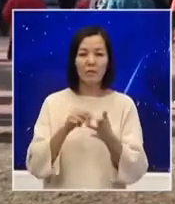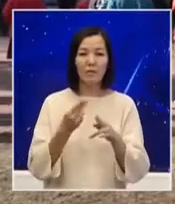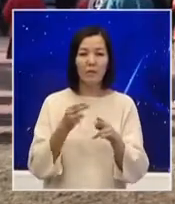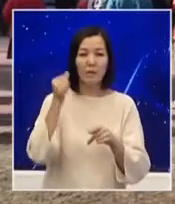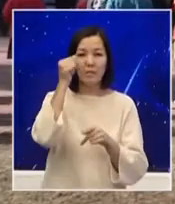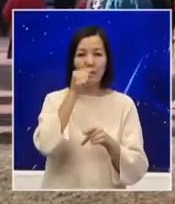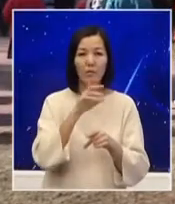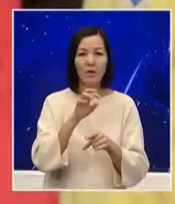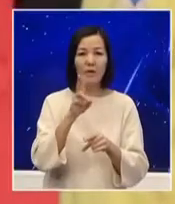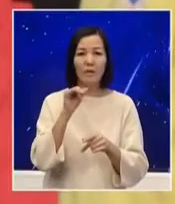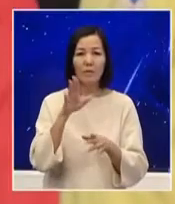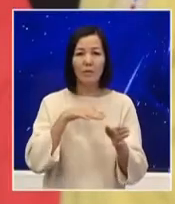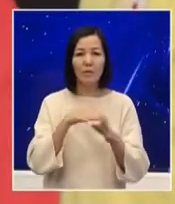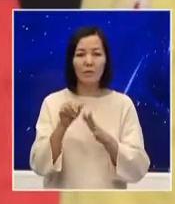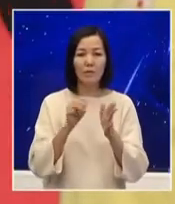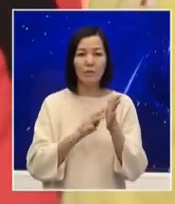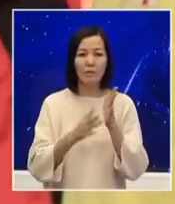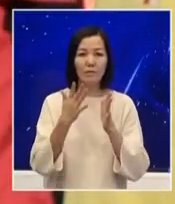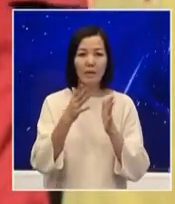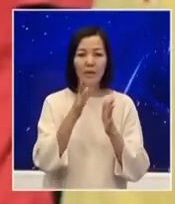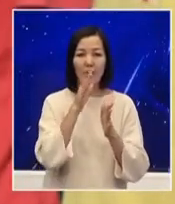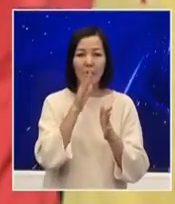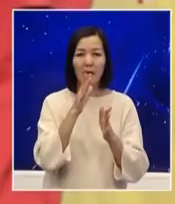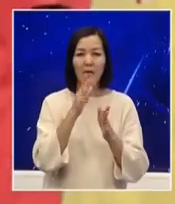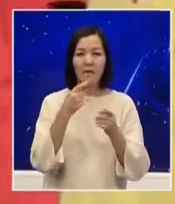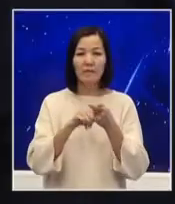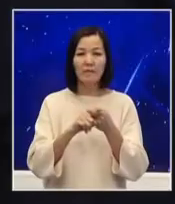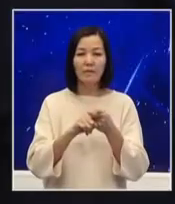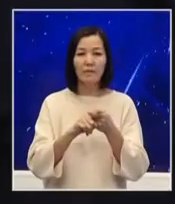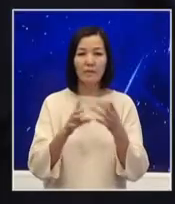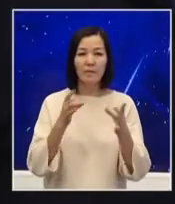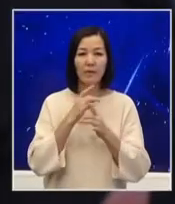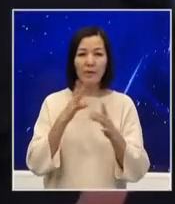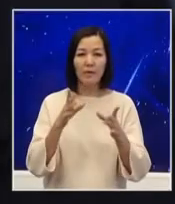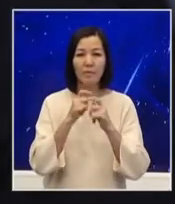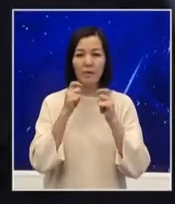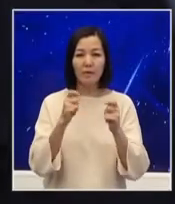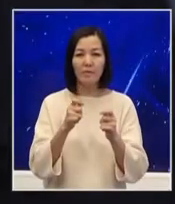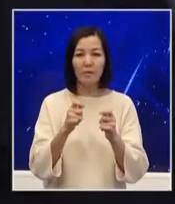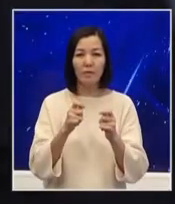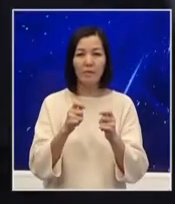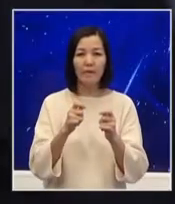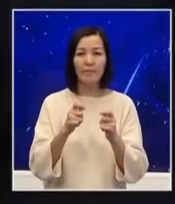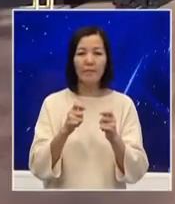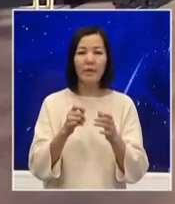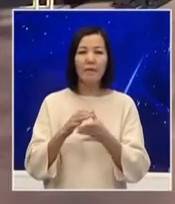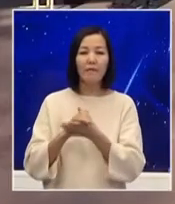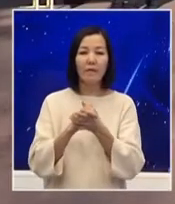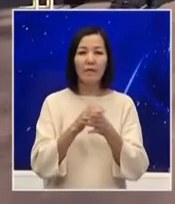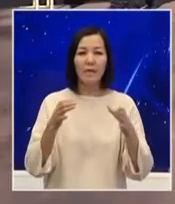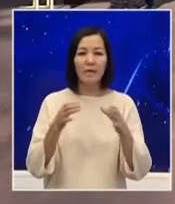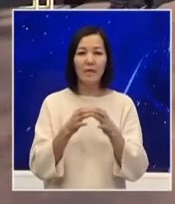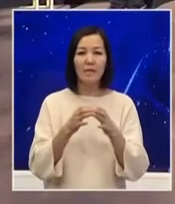году Анатолию Калибердину исполнилось 85 лет. В связи с юбилеем ему присвоено звание почетного члена Федерации футбола